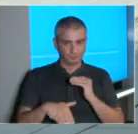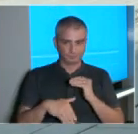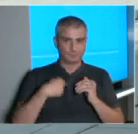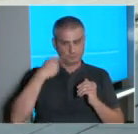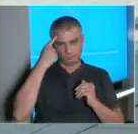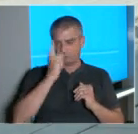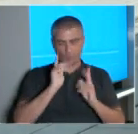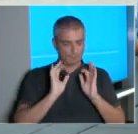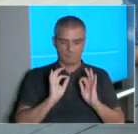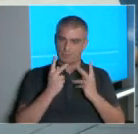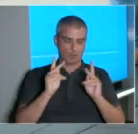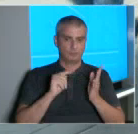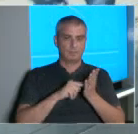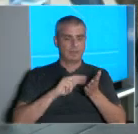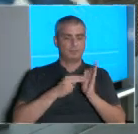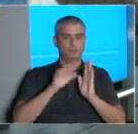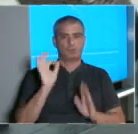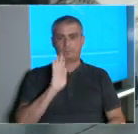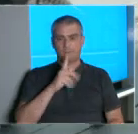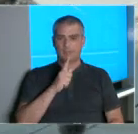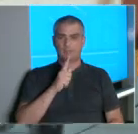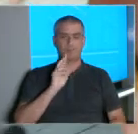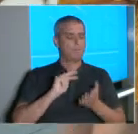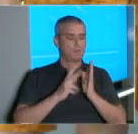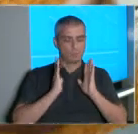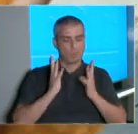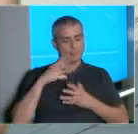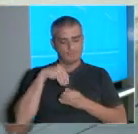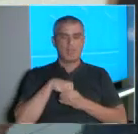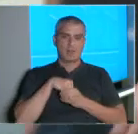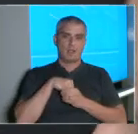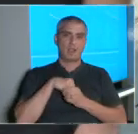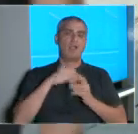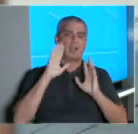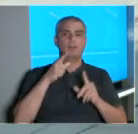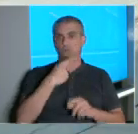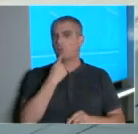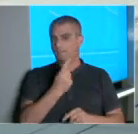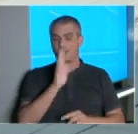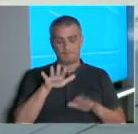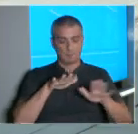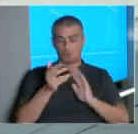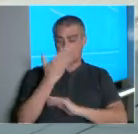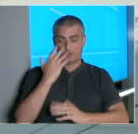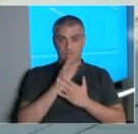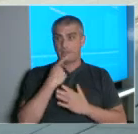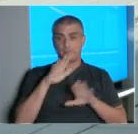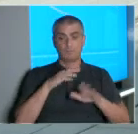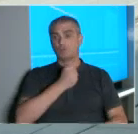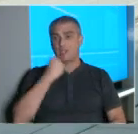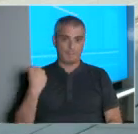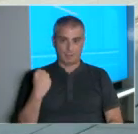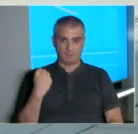אני חושב שלא באמת משנה, כי המדיניות של נתניהו היא מדיניות מאוד מכילה. גם כשהוא אמר, גם כשהממשלה הקודמת הוגדרה כממשלה